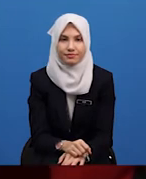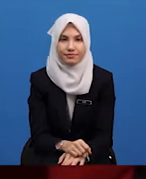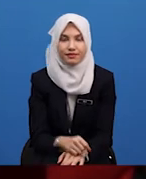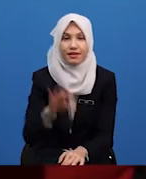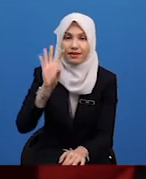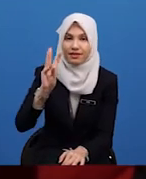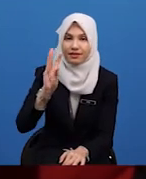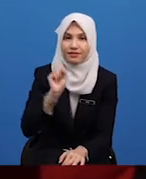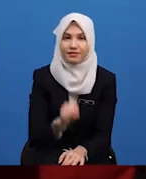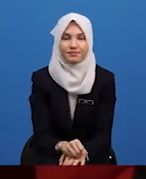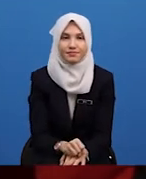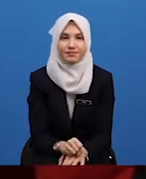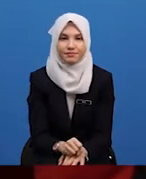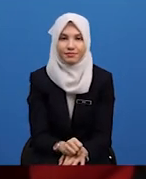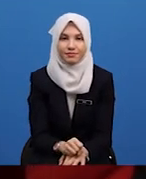Posisi keenam.